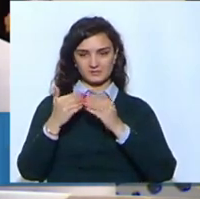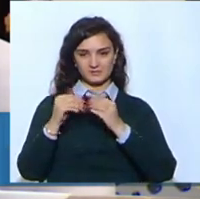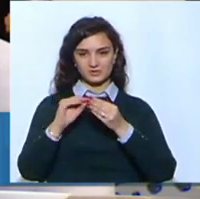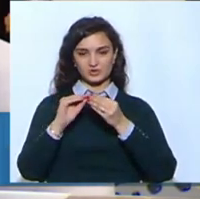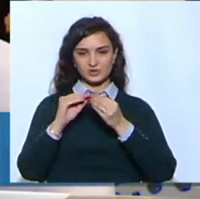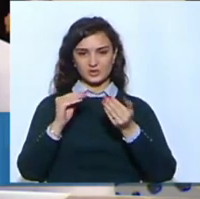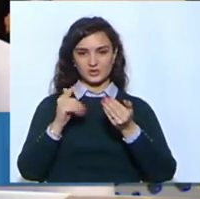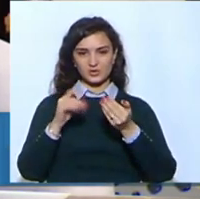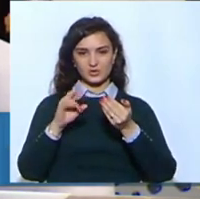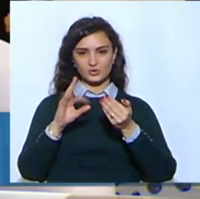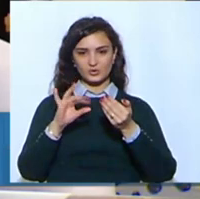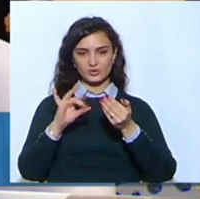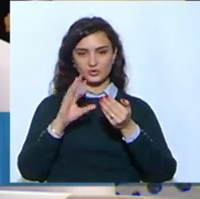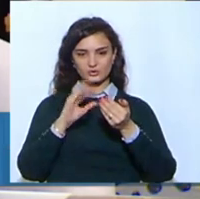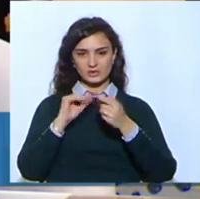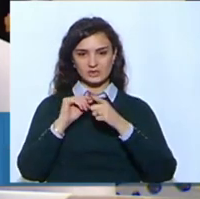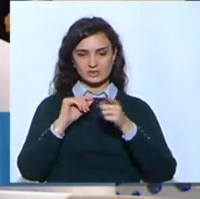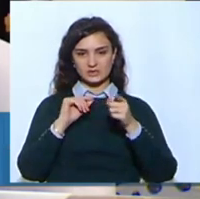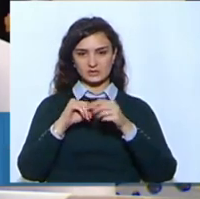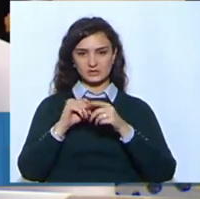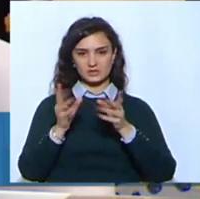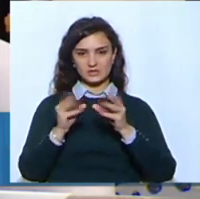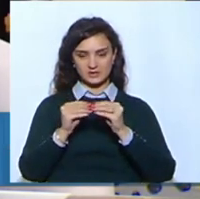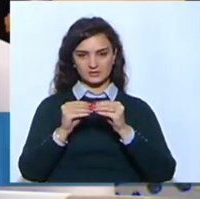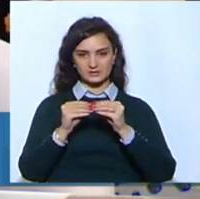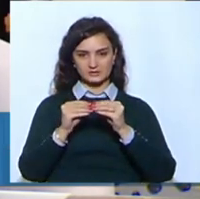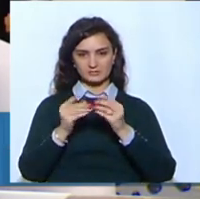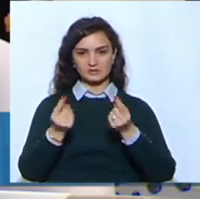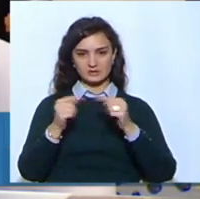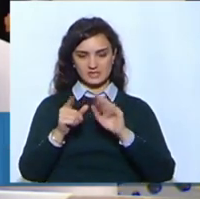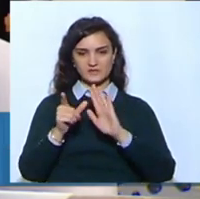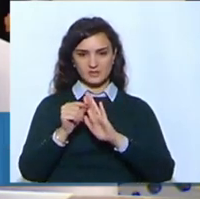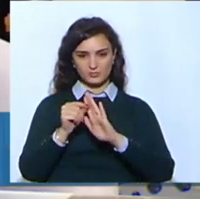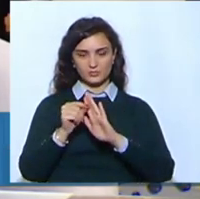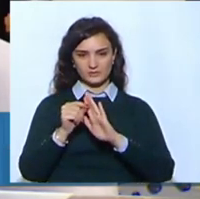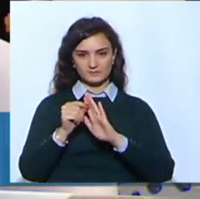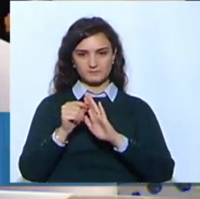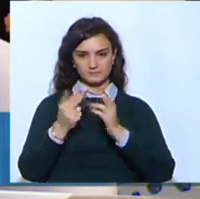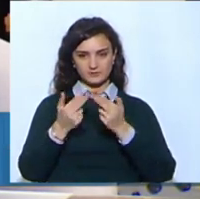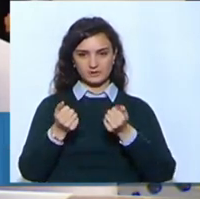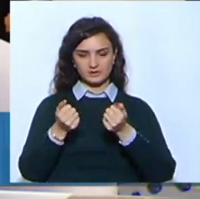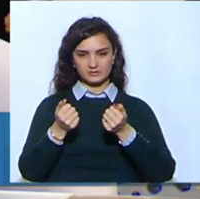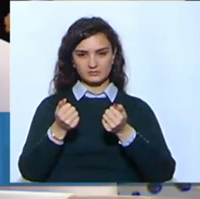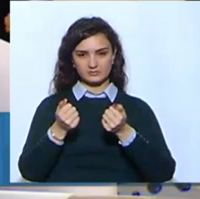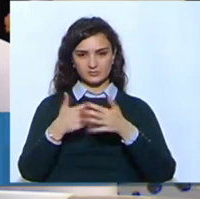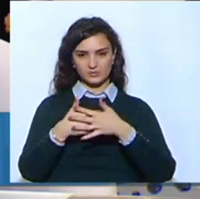მეგობარია ხოლმე გონორია, რომ როდესაც ისინი ერთად ხვდება დაწყვილებული, დიახ.